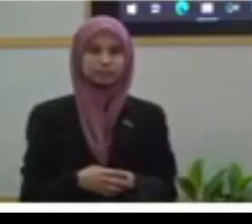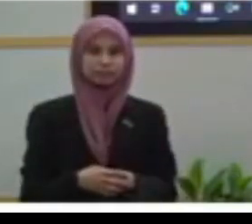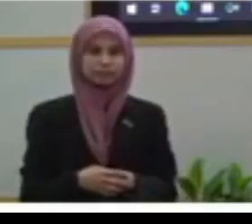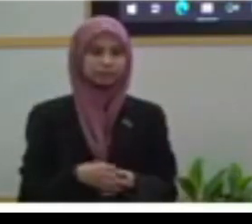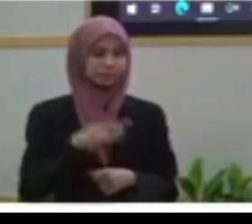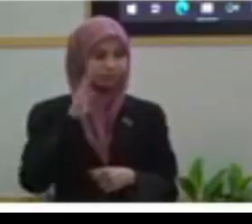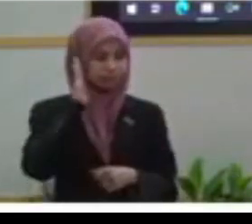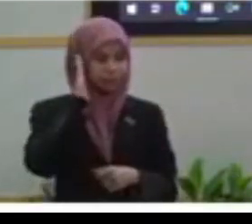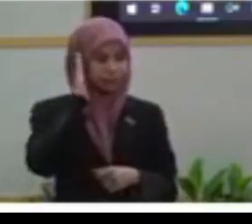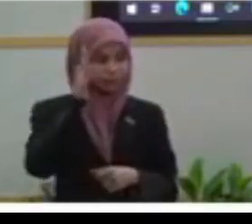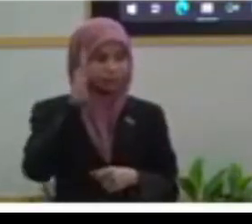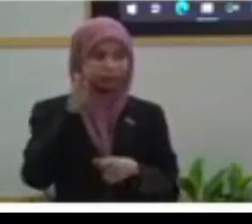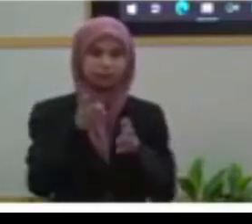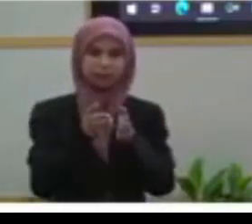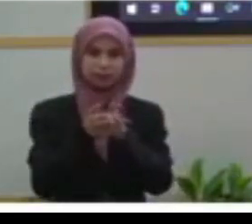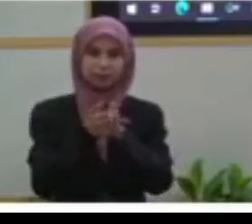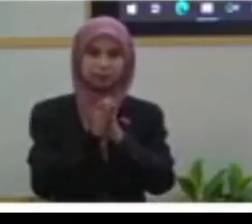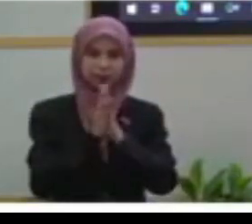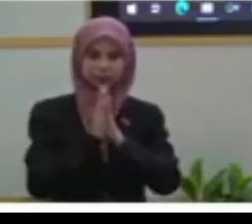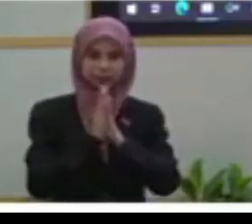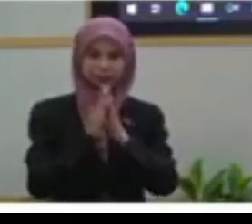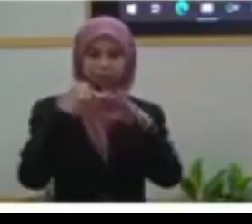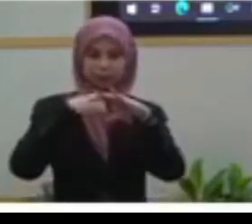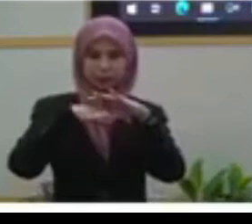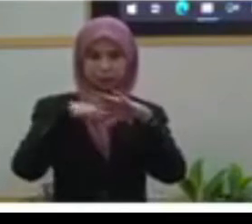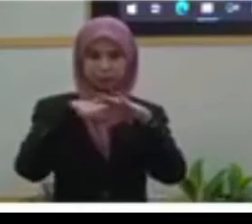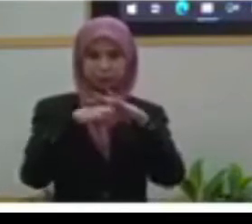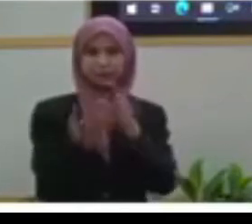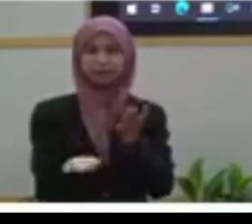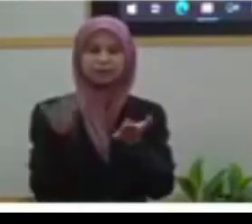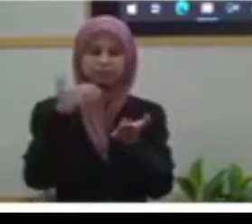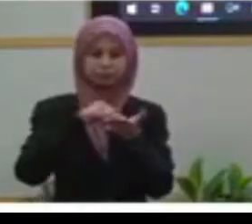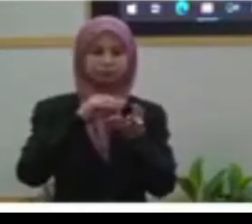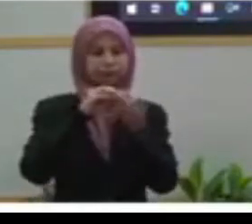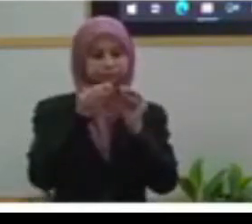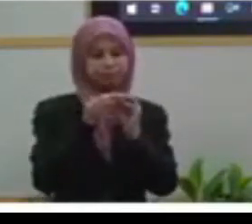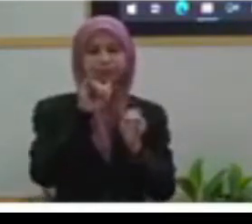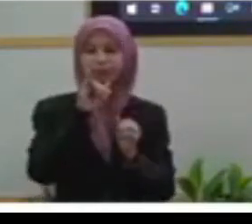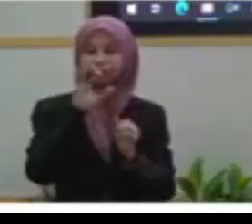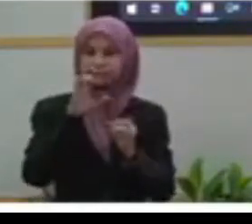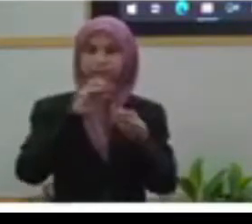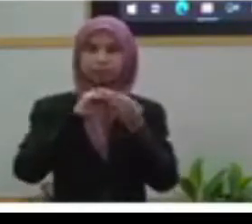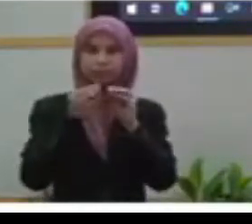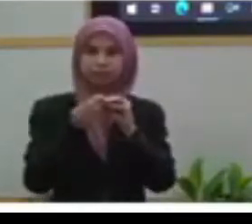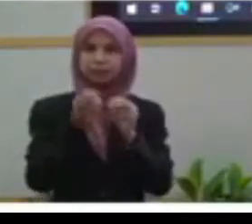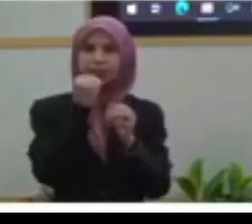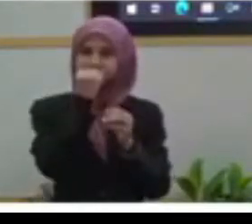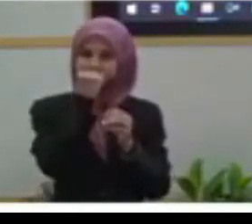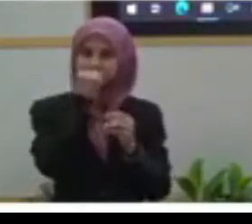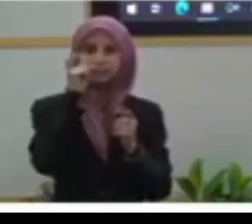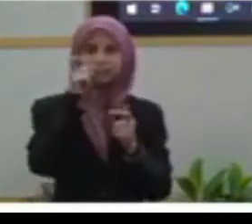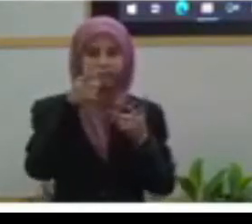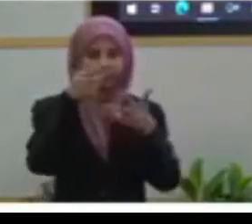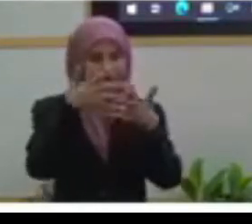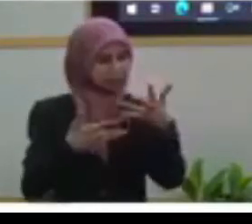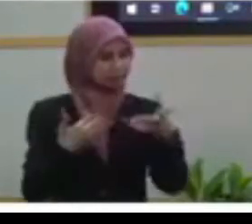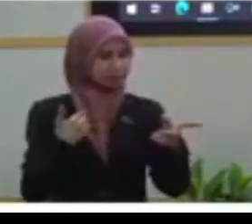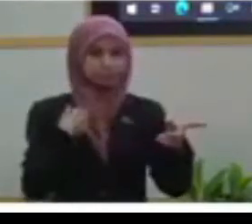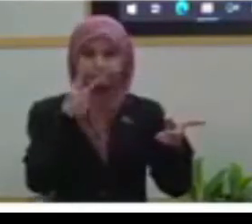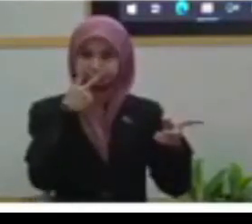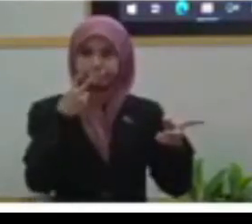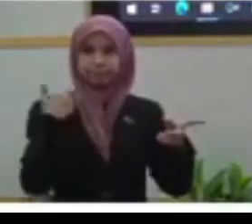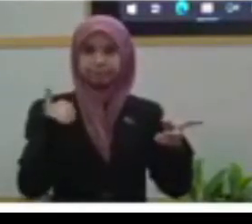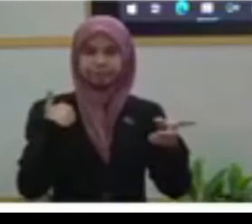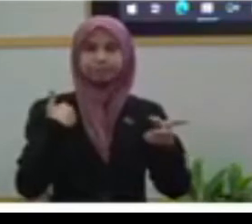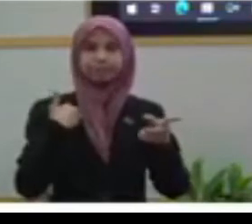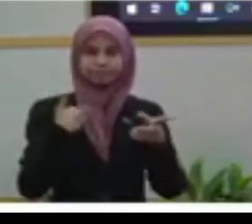dia akan minta mula email, minta kad penalan, minta kata laluan, minta perkataan-perkataan